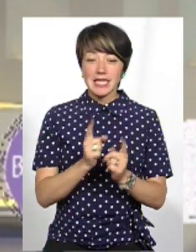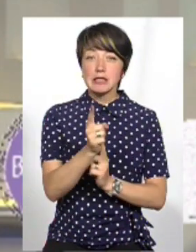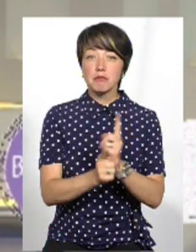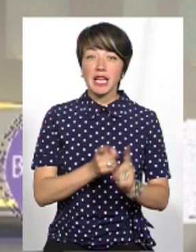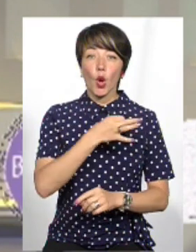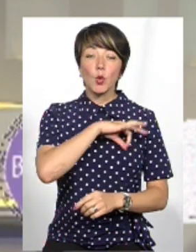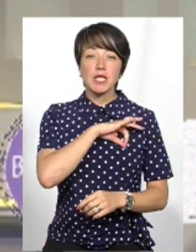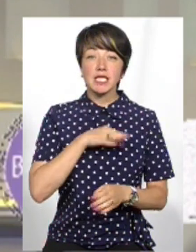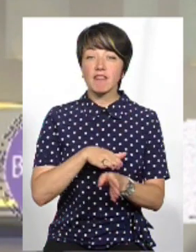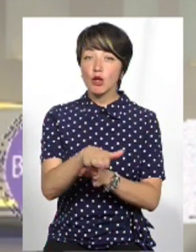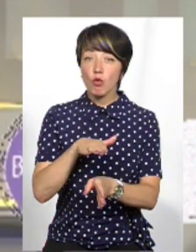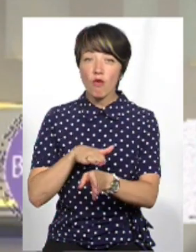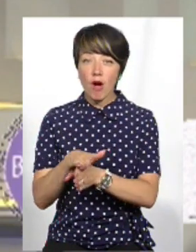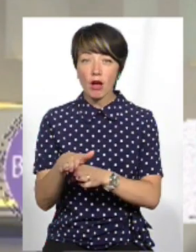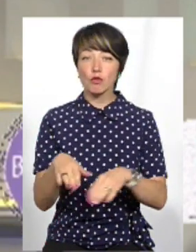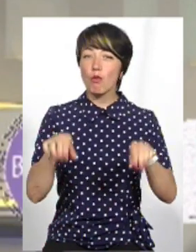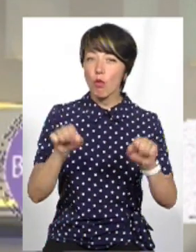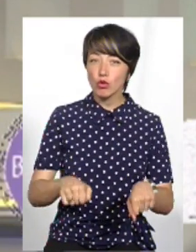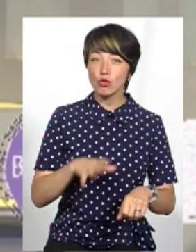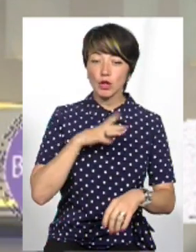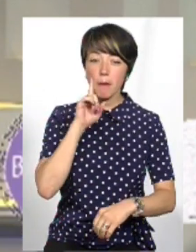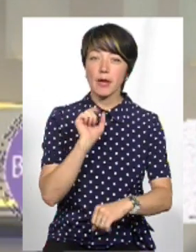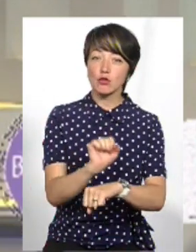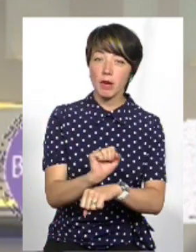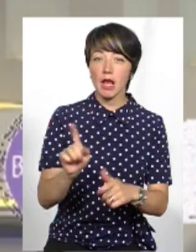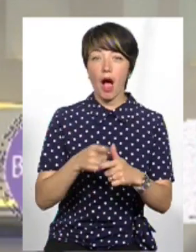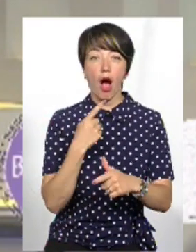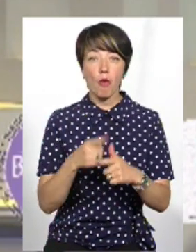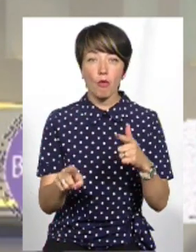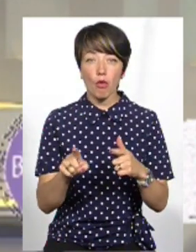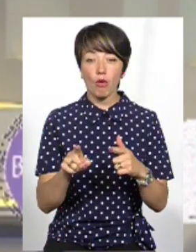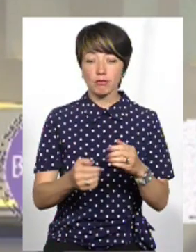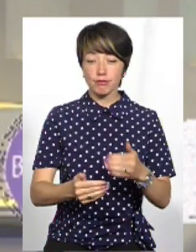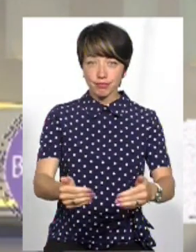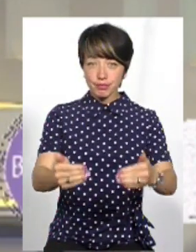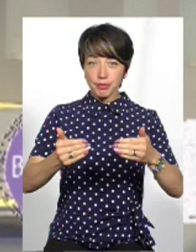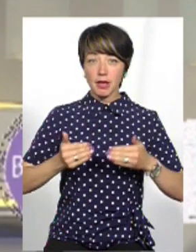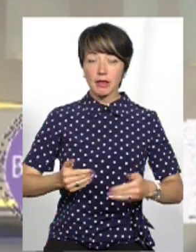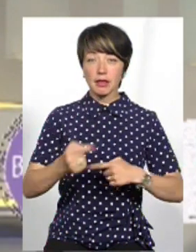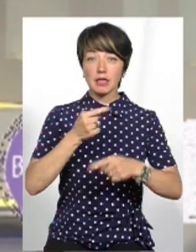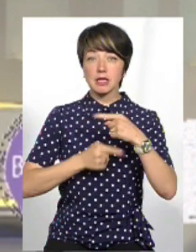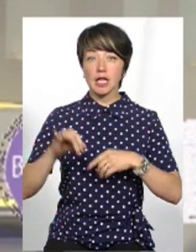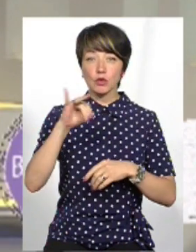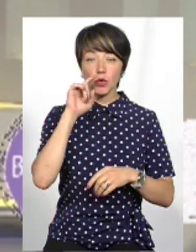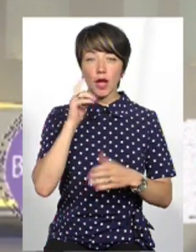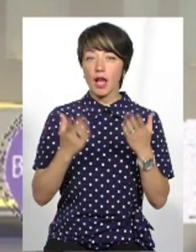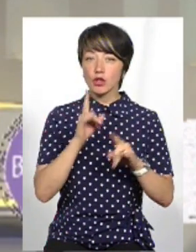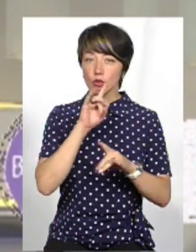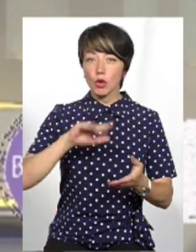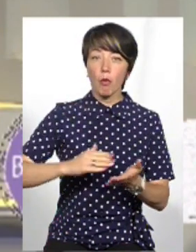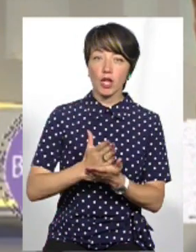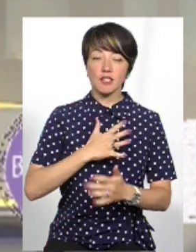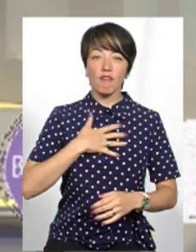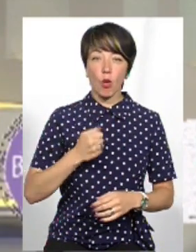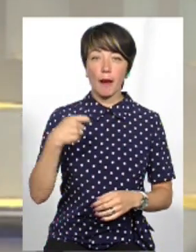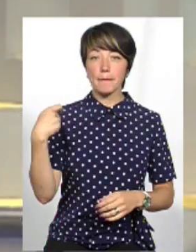юстиції відбуваються, вони можуть бути призупинені або навіть можуть вернутися назад в історії нашої країни, якщо не буде політичної волі